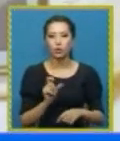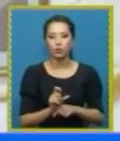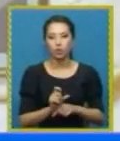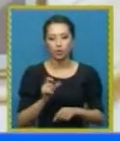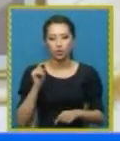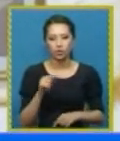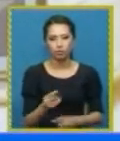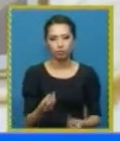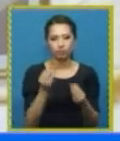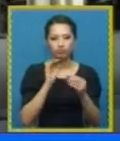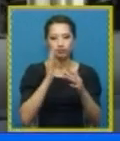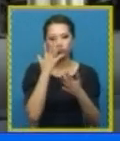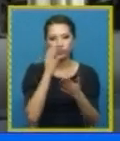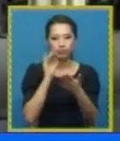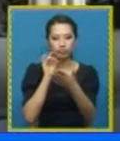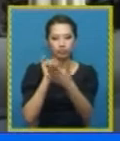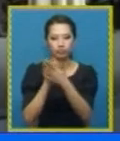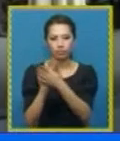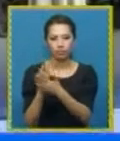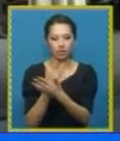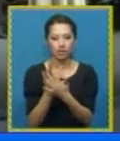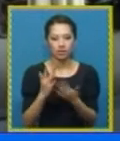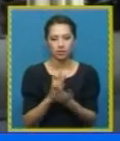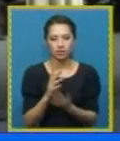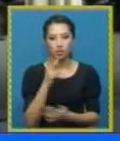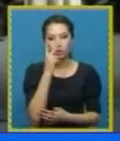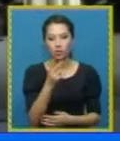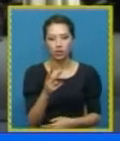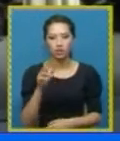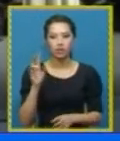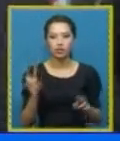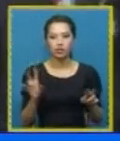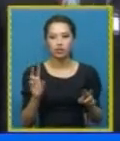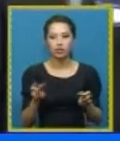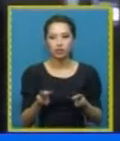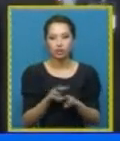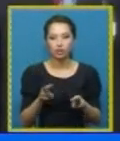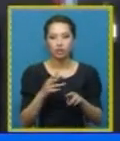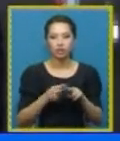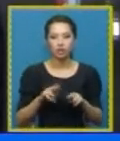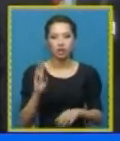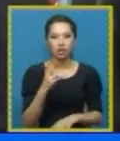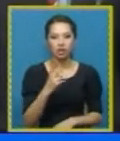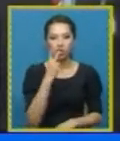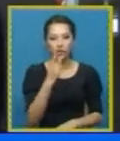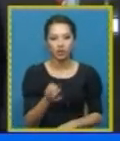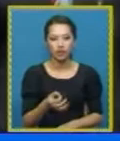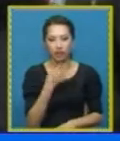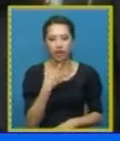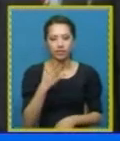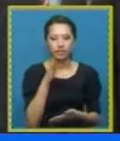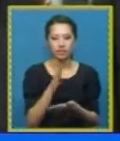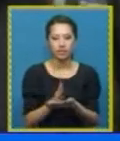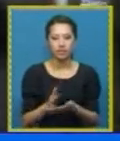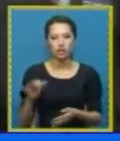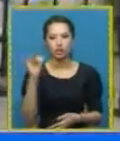келбеті мен құрылыс сапасына елбасы жоғарғы бағасын берді. Қазақылықтың қаймағы ұйыған өңірде салт-дәстүр, әдет-ғұрып орталығы мен тарихи